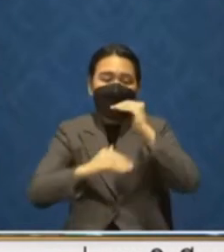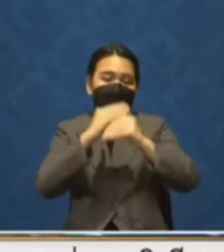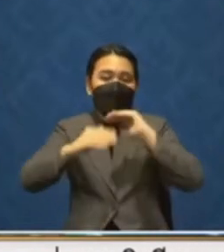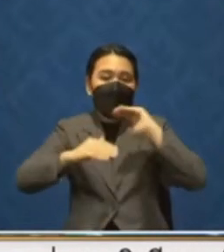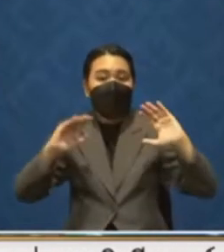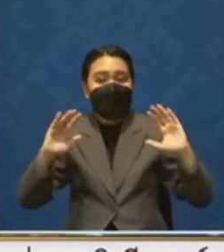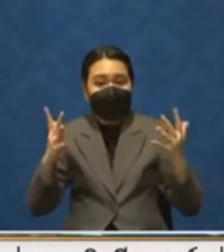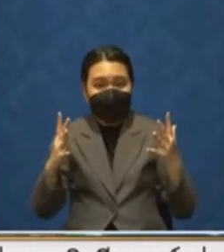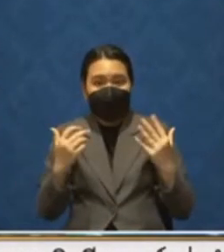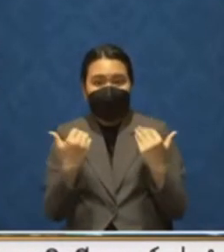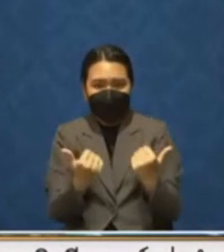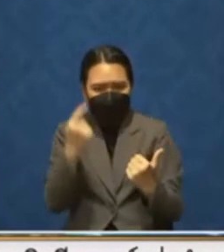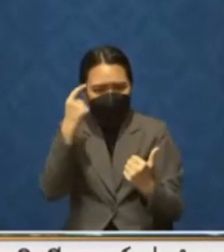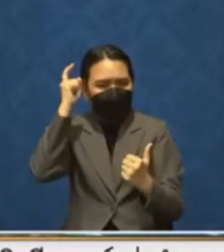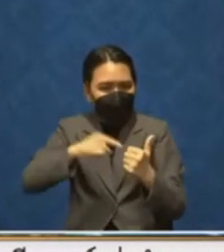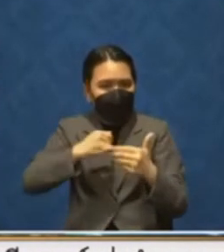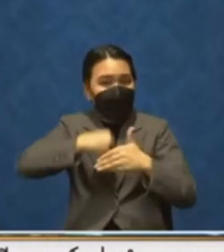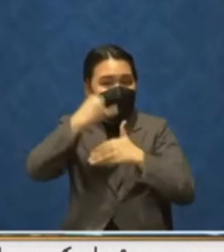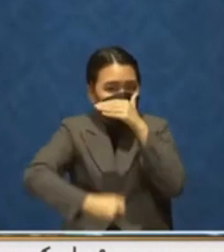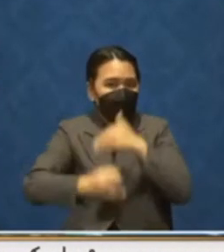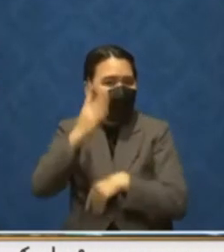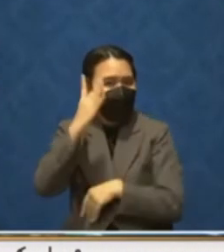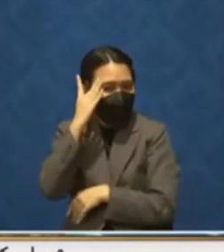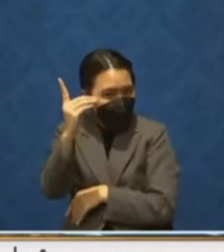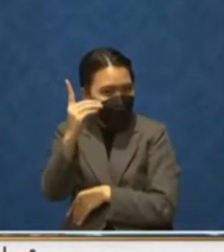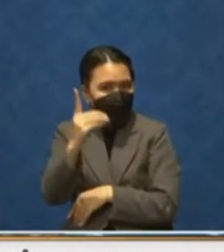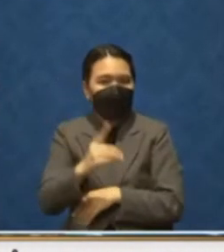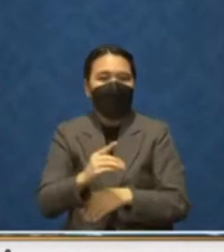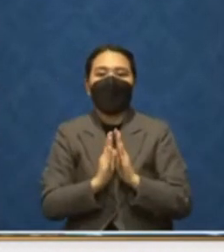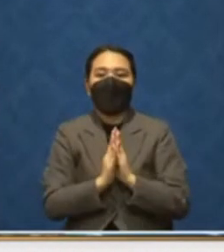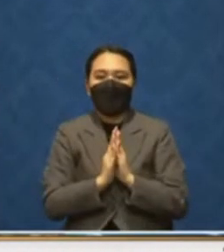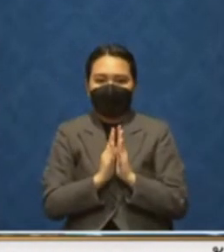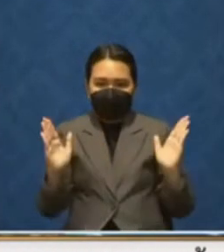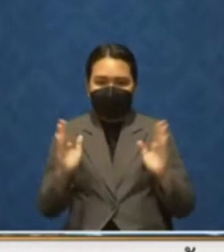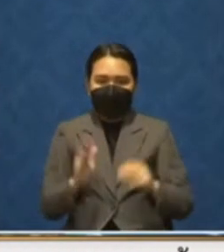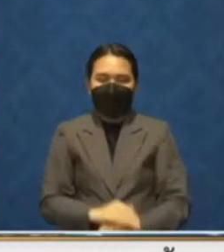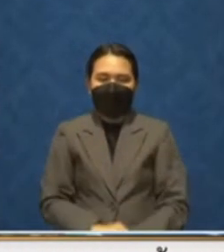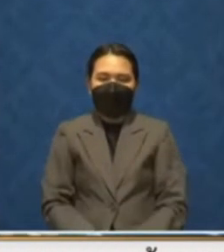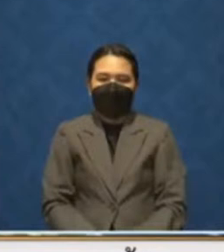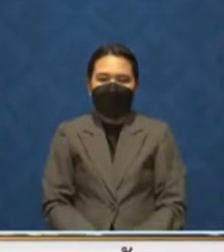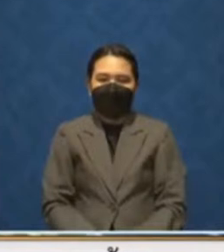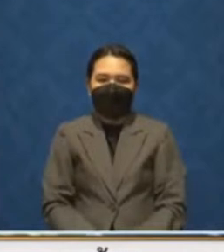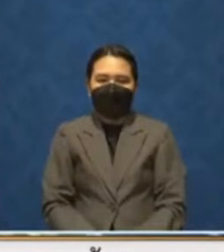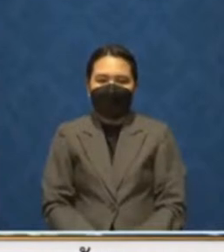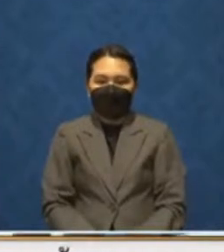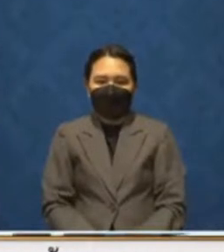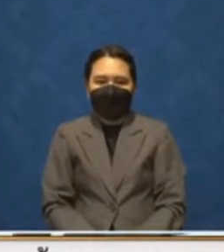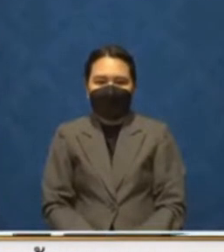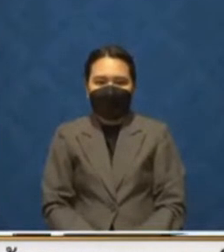นั้นควรจะจบได้ในวันพรุ่งนี้เป็นต้นไปขอบคุณท่านประธานครับครับ